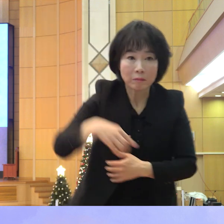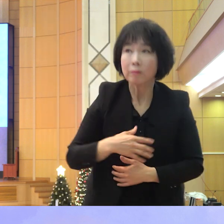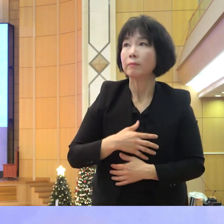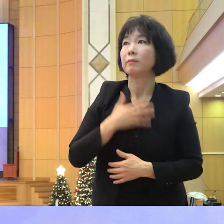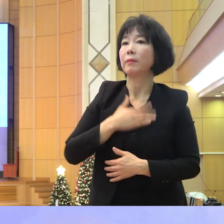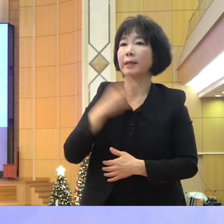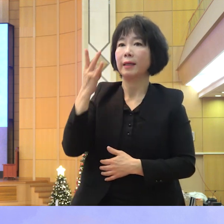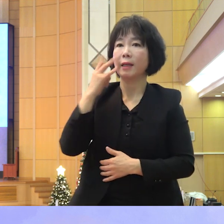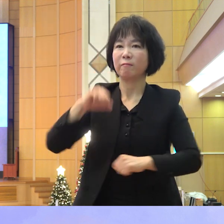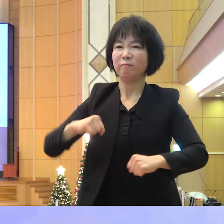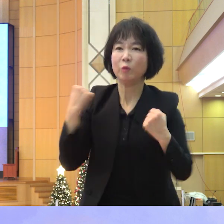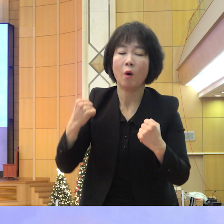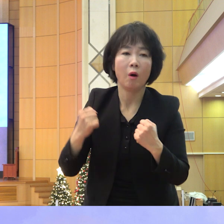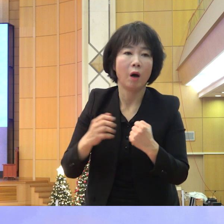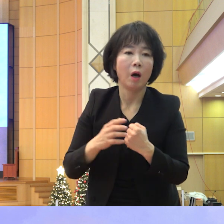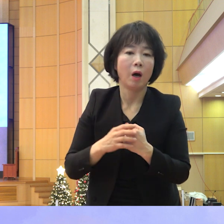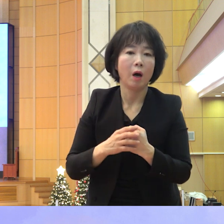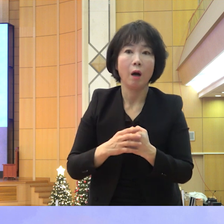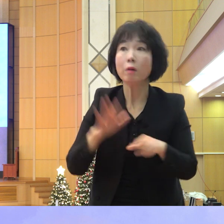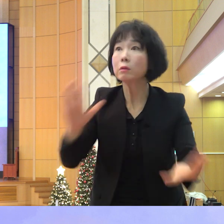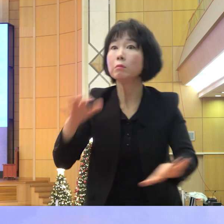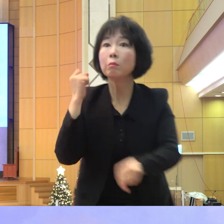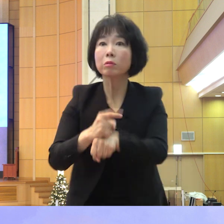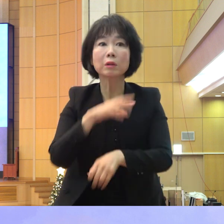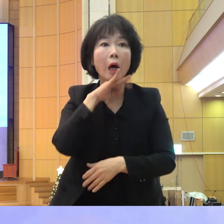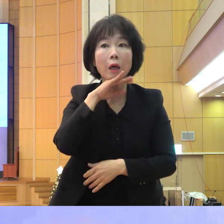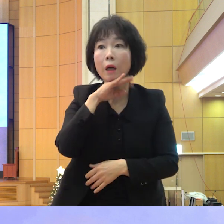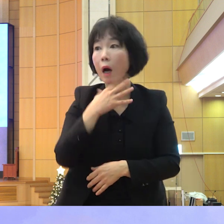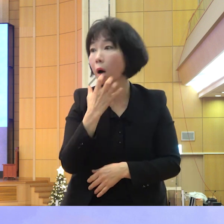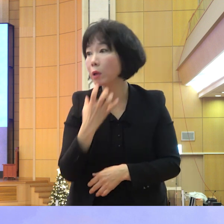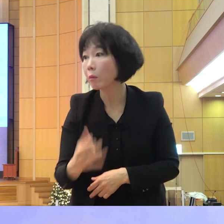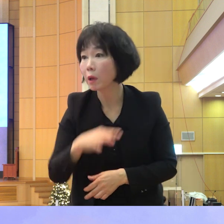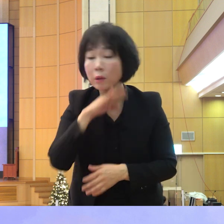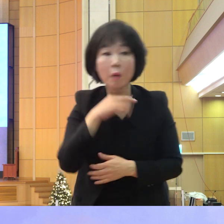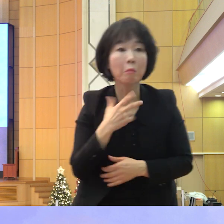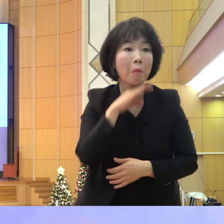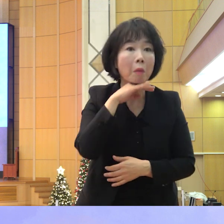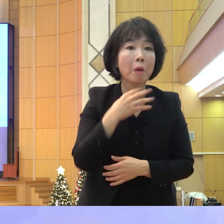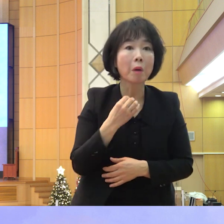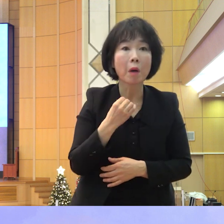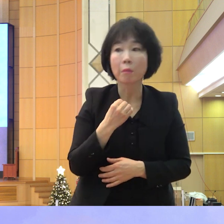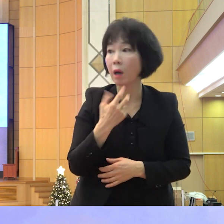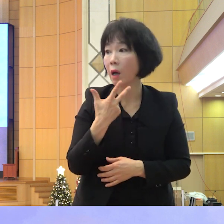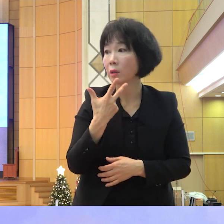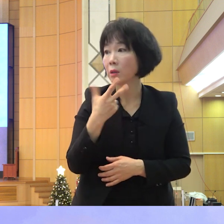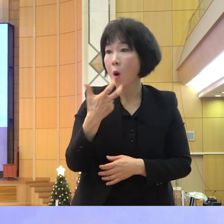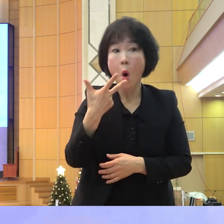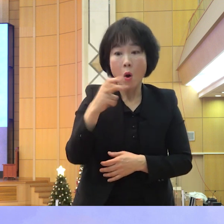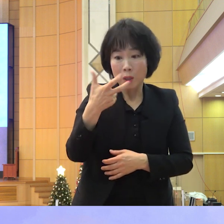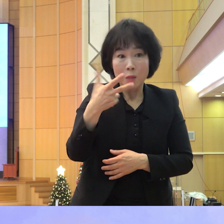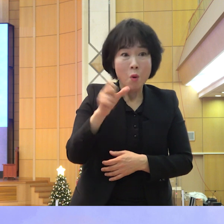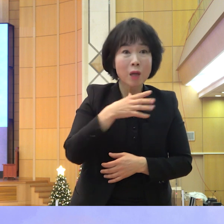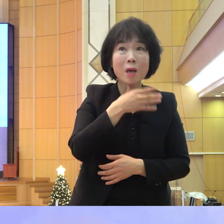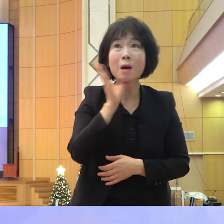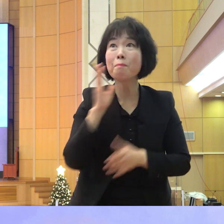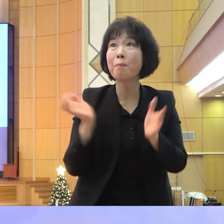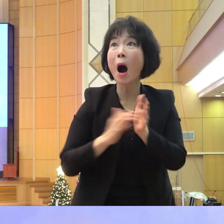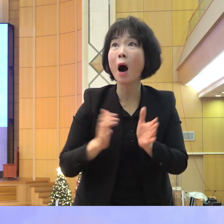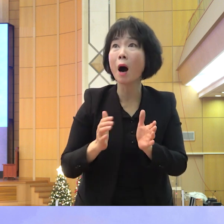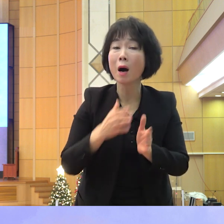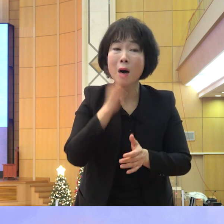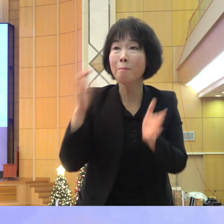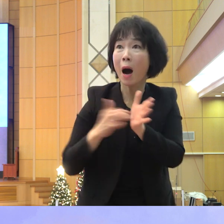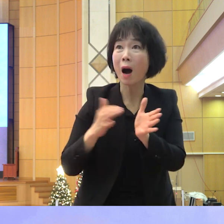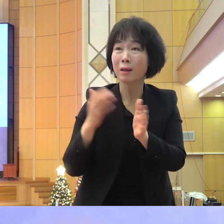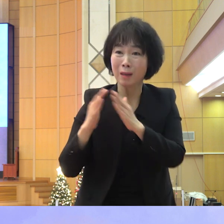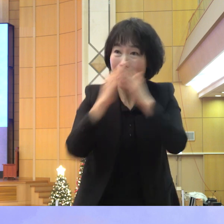없어. 내가 나이 75살인데 지금 이 나이에 어디로 갑니까? 이유가 없어, 아브라함은. 그러니까 아브라함이